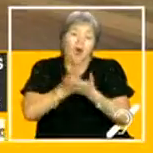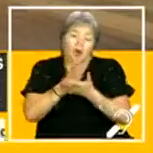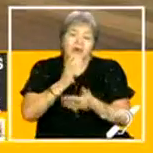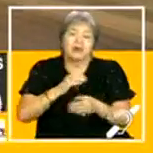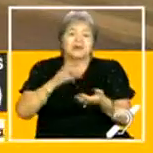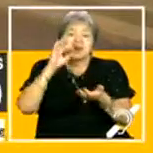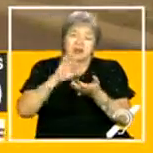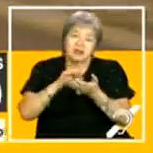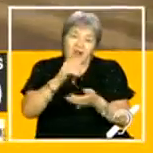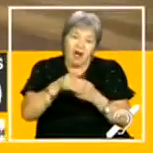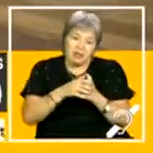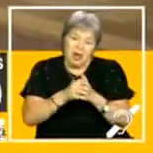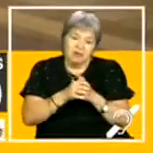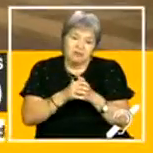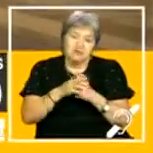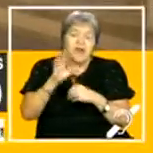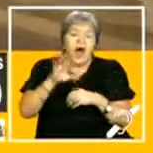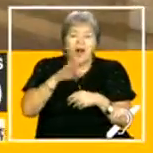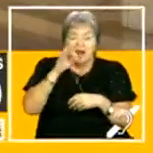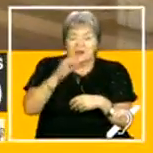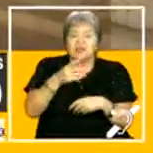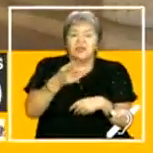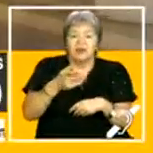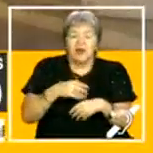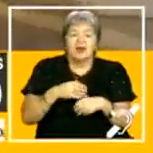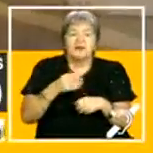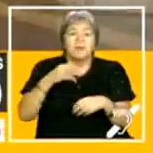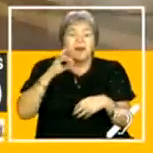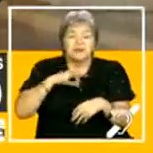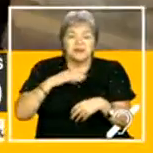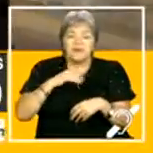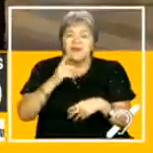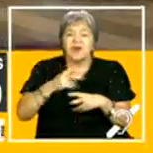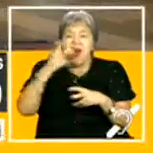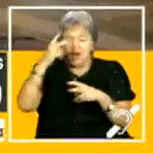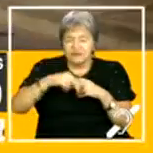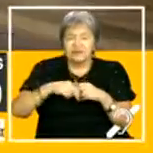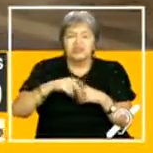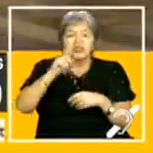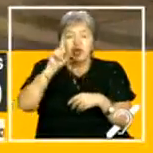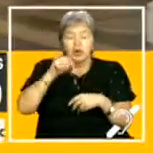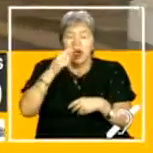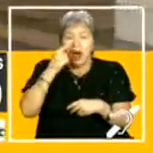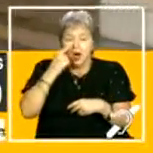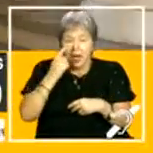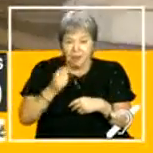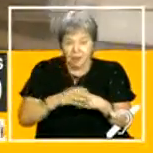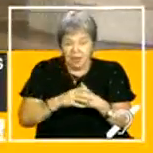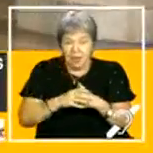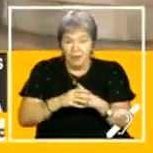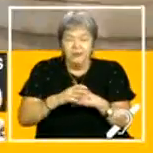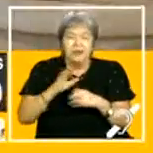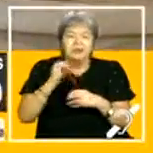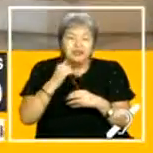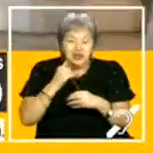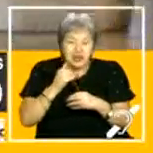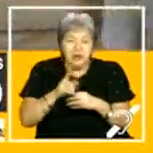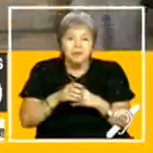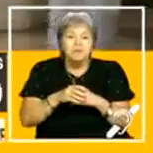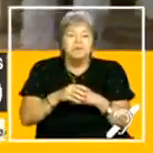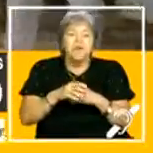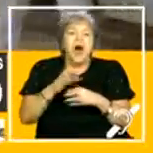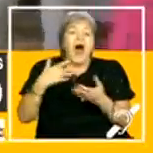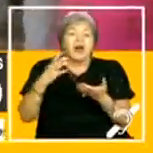de a avea alegerile prezidențiale la sfârșitul lui noiembrie și, în egală măsură,